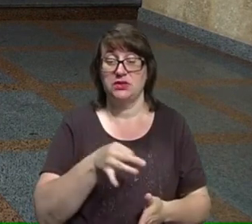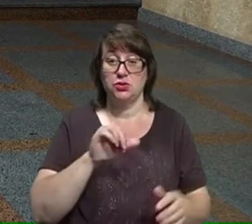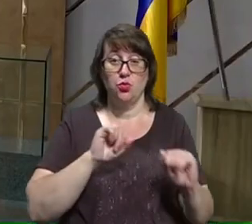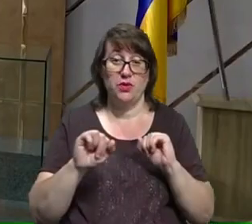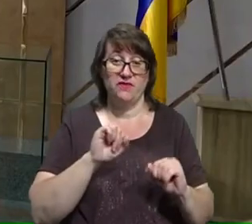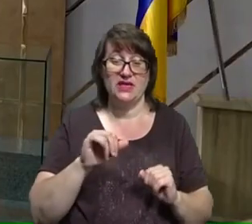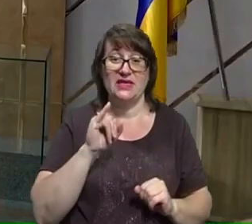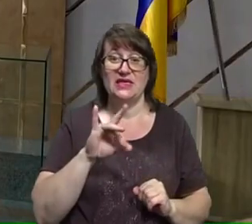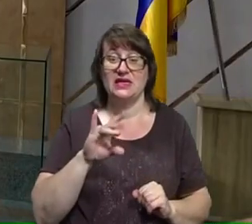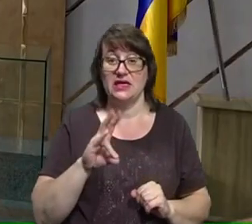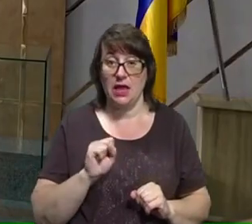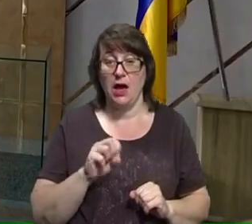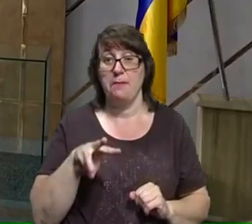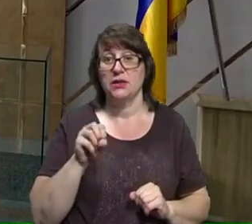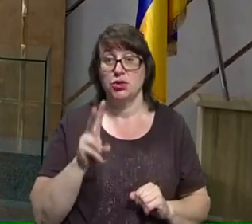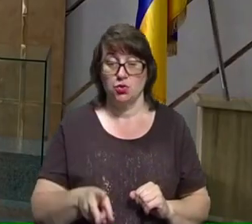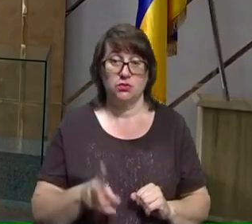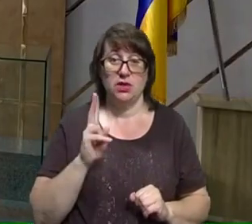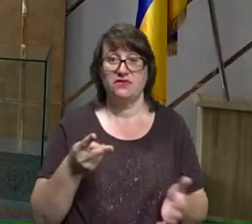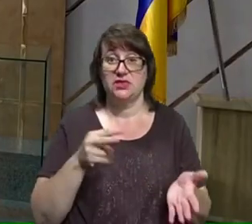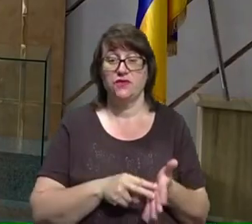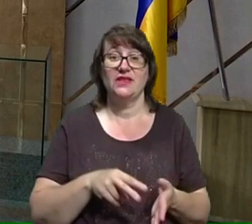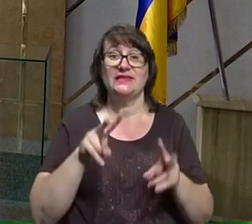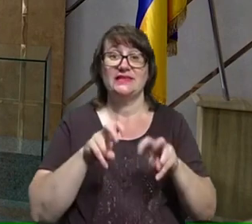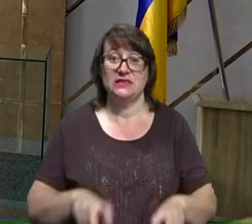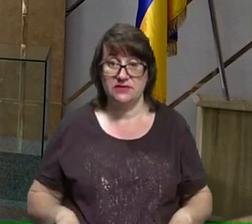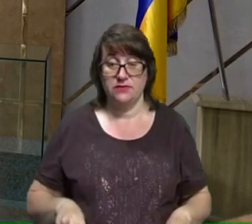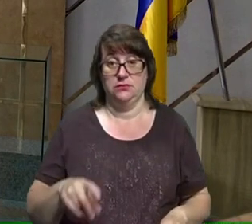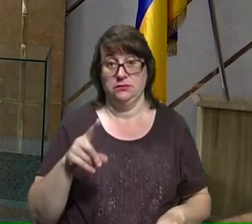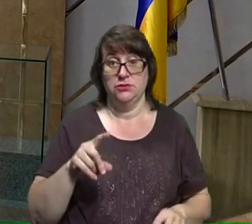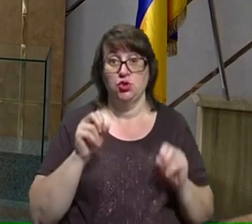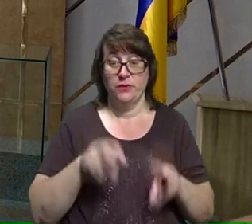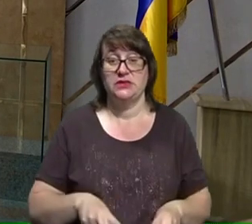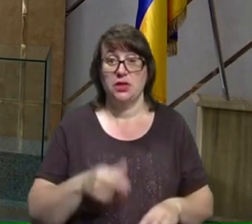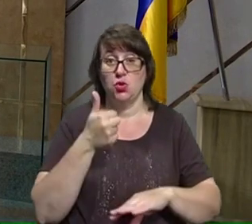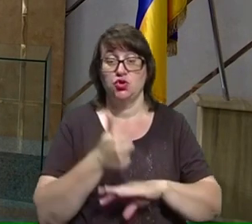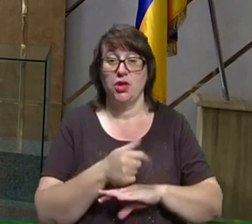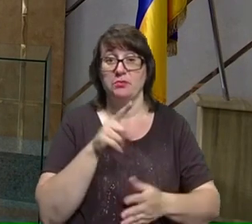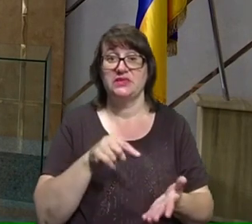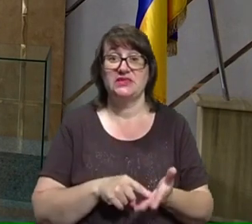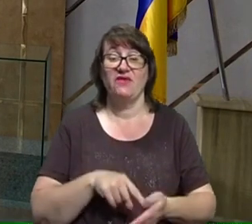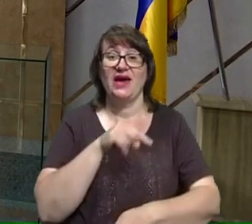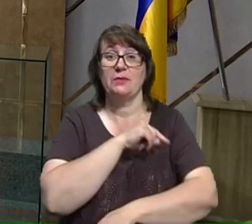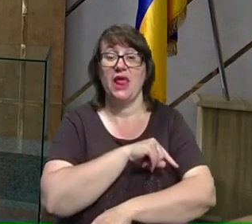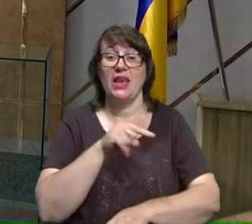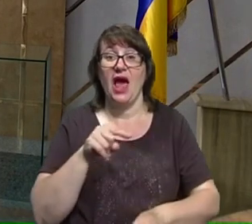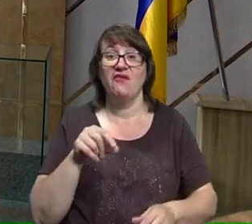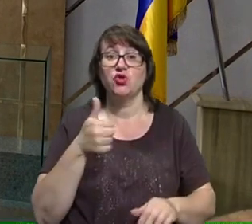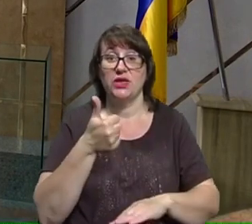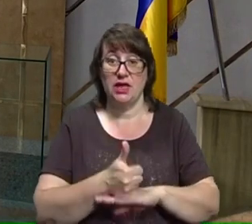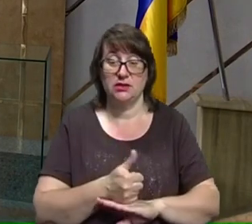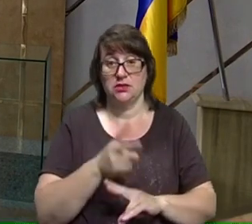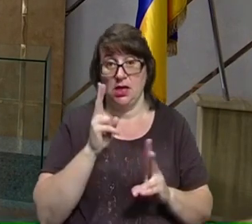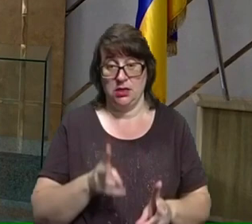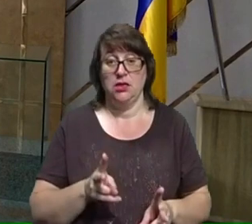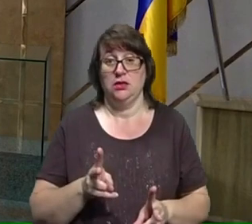Мартинюк. Як встановило слідство, зловмисників у Житомирі очолював місцевий кримінальний авторитет, який відбуває